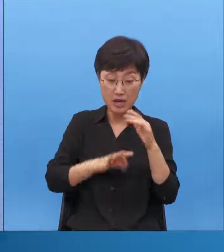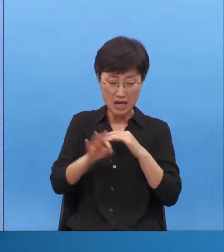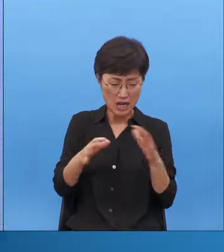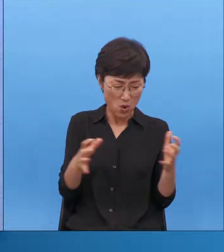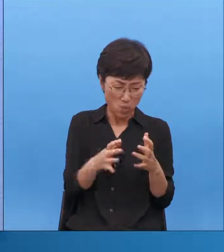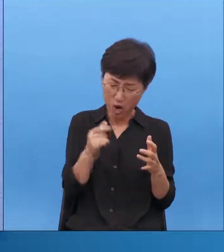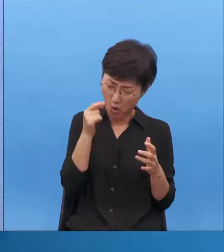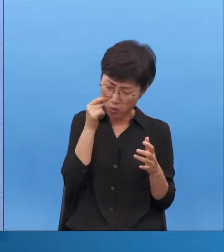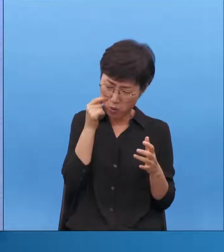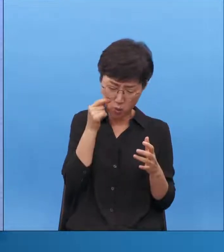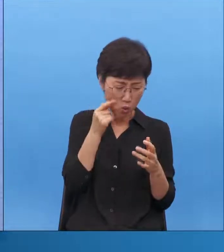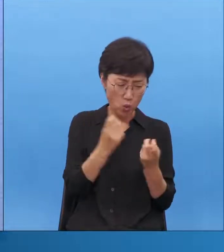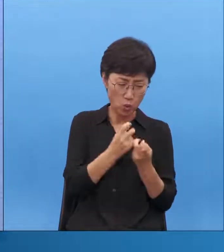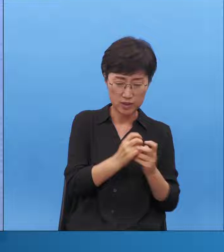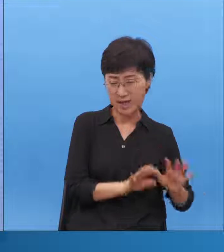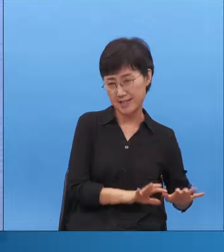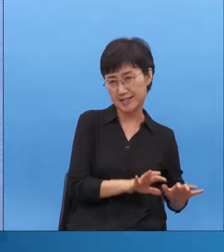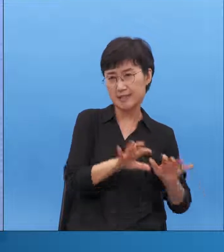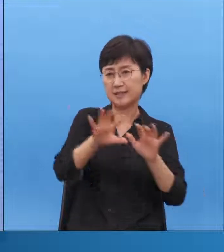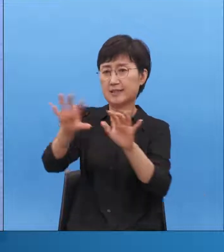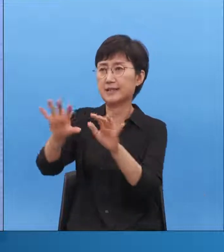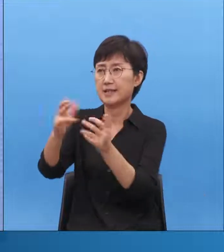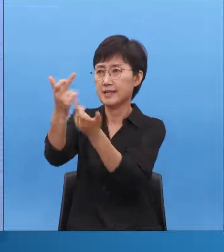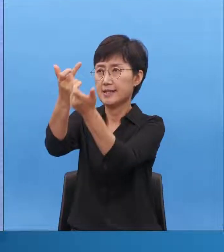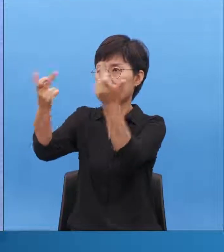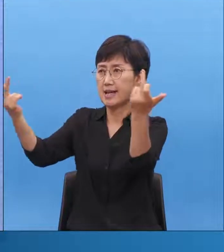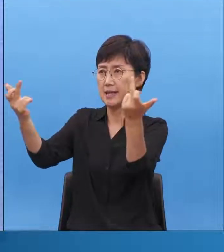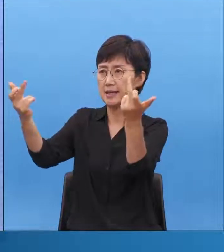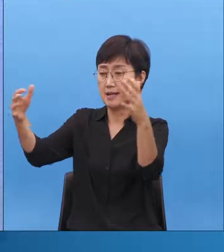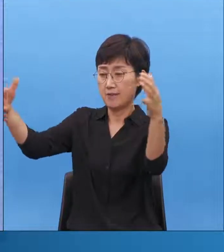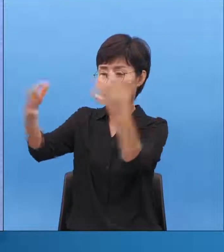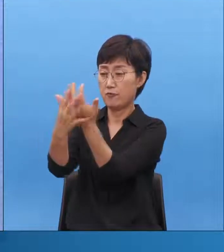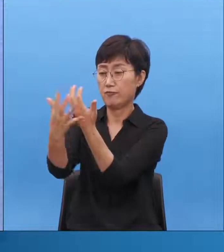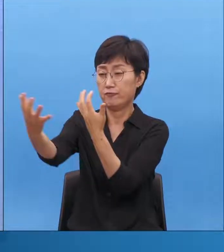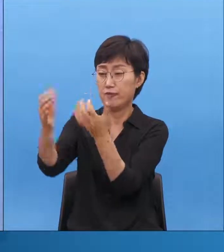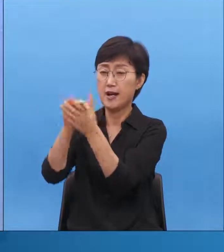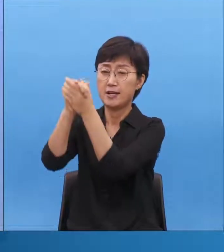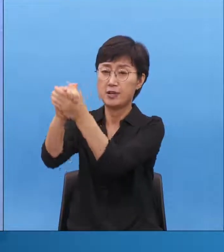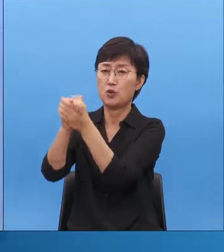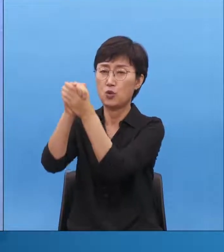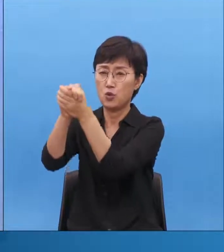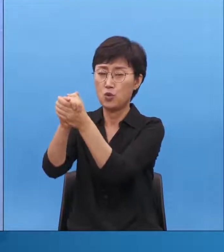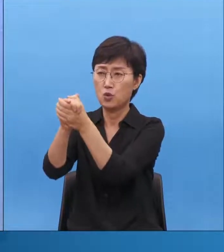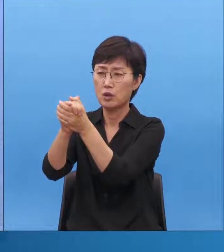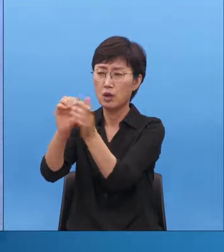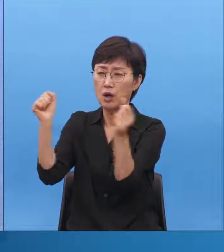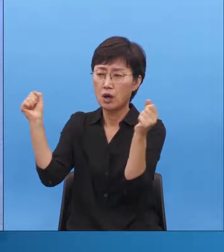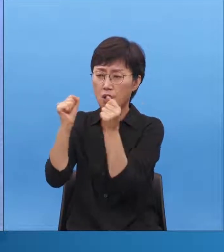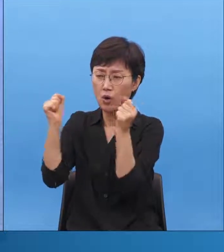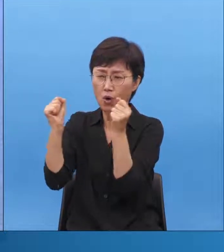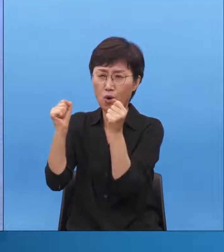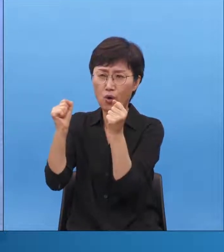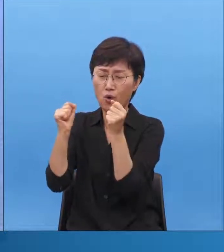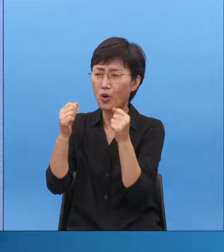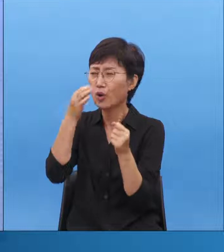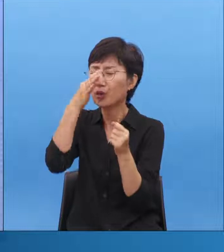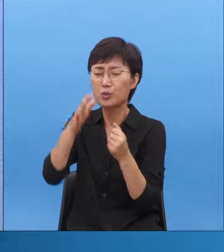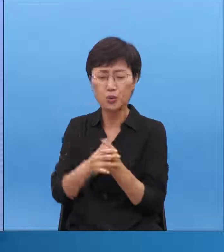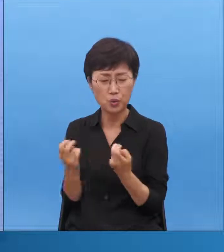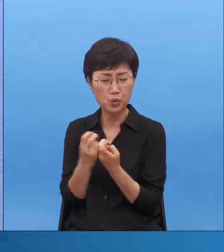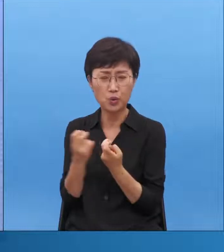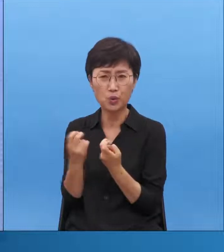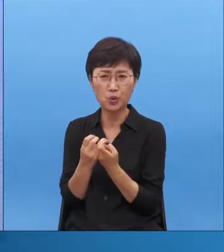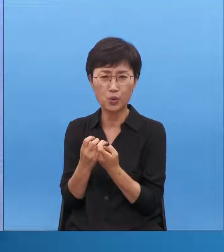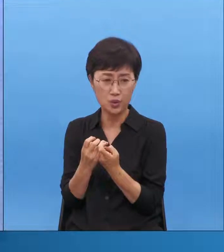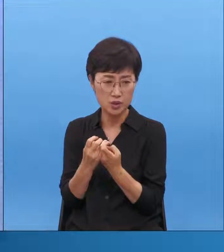겨울에는 힘들더라고요. And it was very hard in the winter time. 기도원 빌려 했는데 기도원에서 동네 교회들이 왜 동삼지